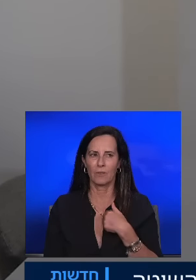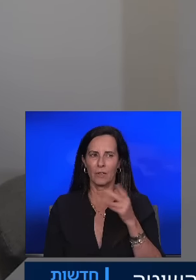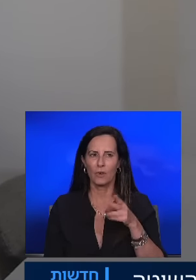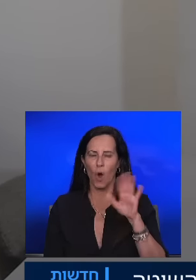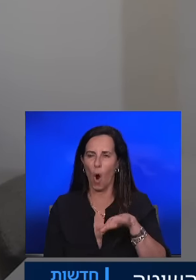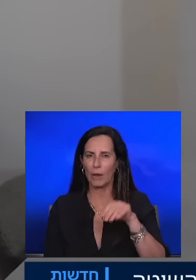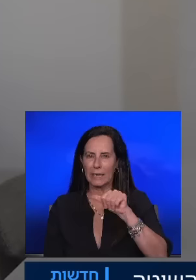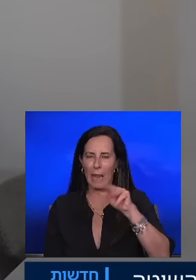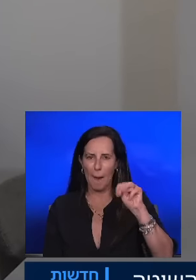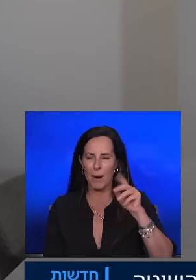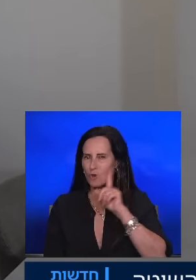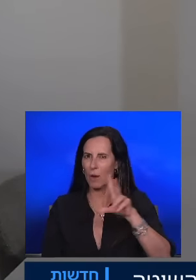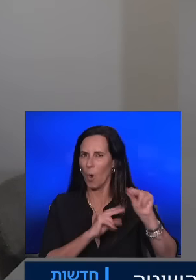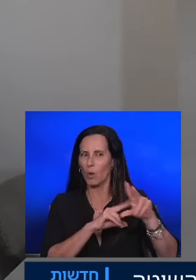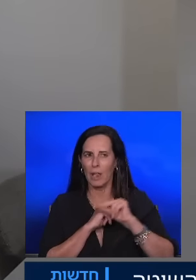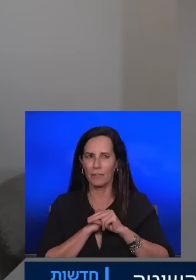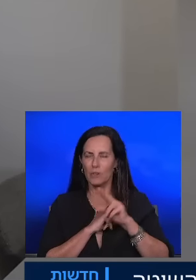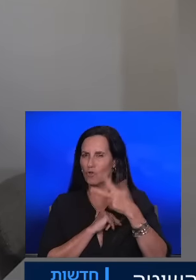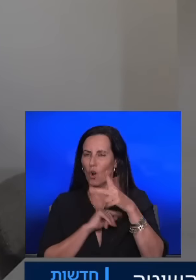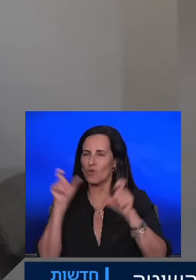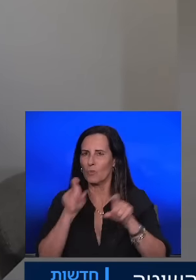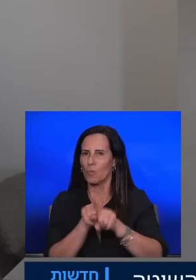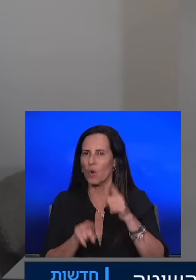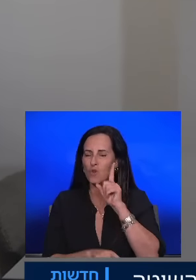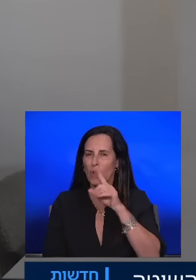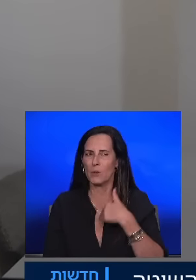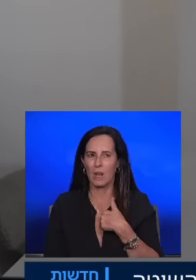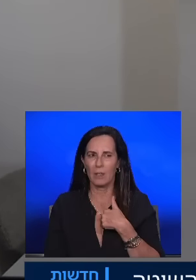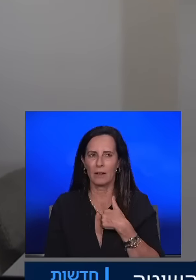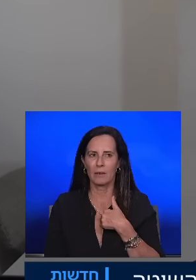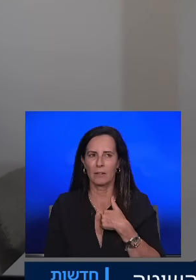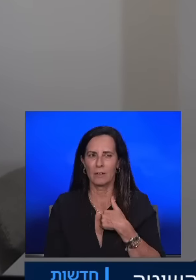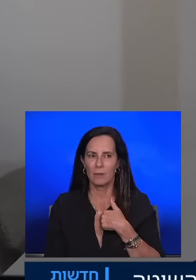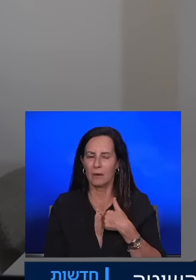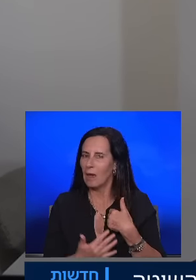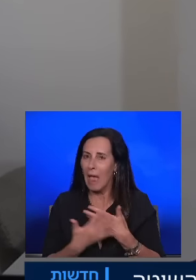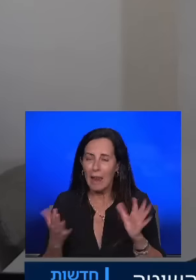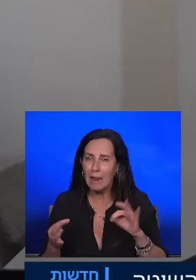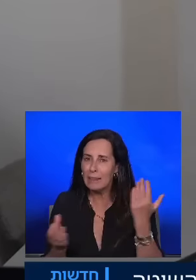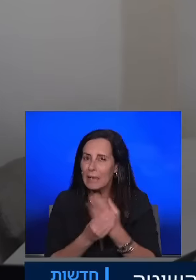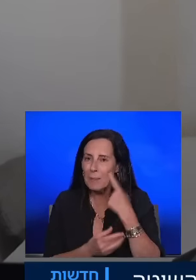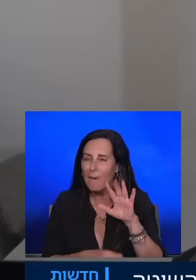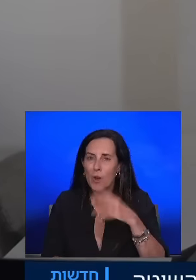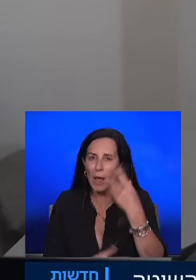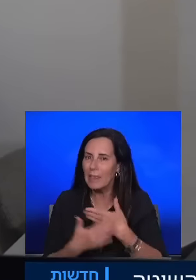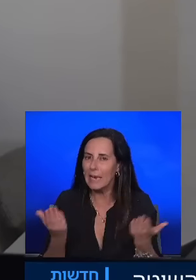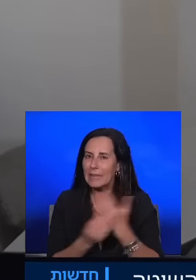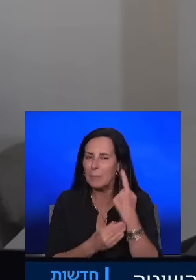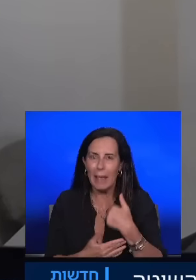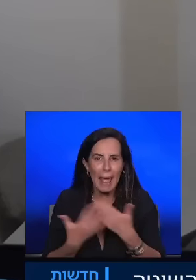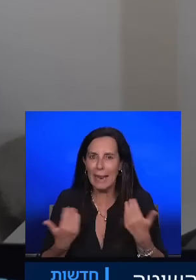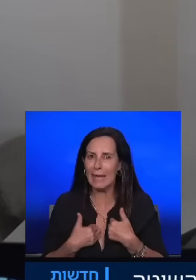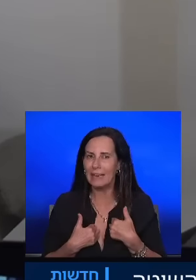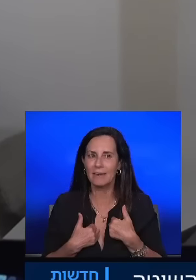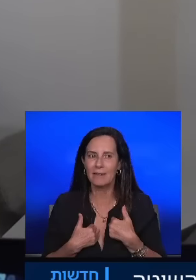איתי מלכי שיש בארץ, יש שלושה כאלה, ויש לך כאן תמצית רישום פלילי שלי, אין לי תיק אחד. תיק אחד אין לי,